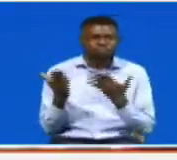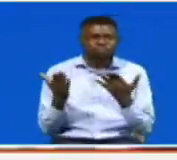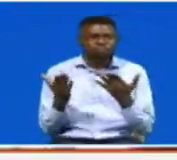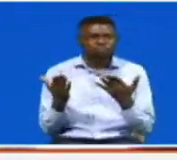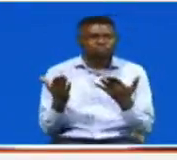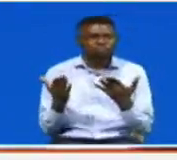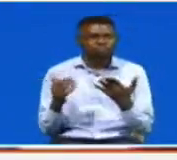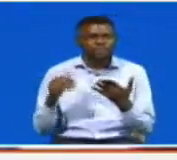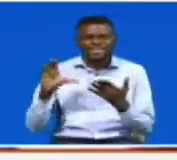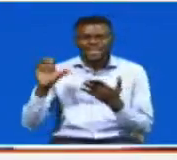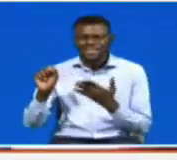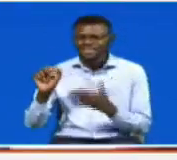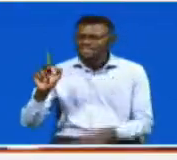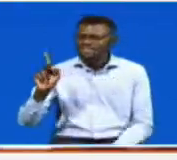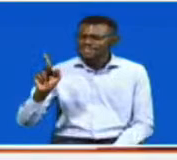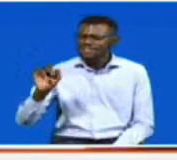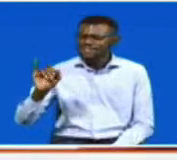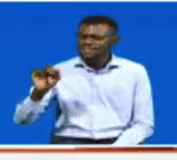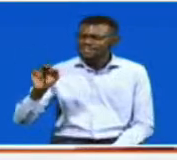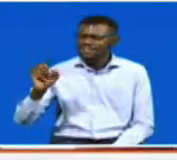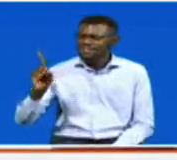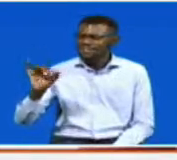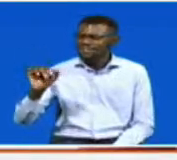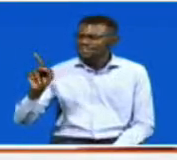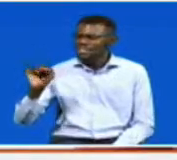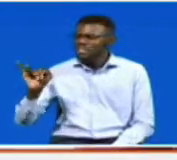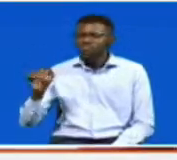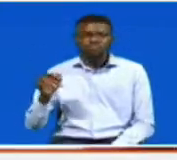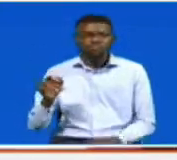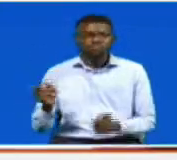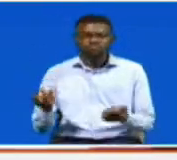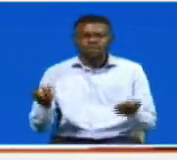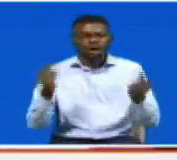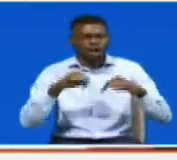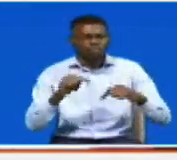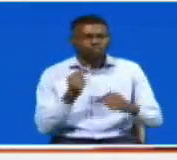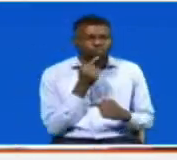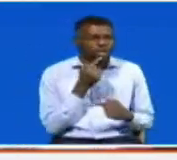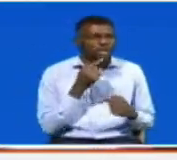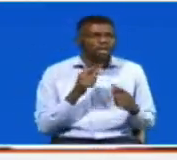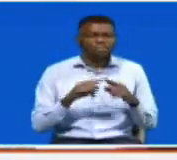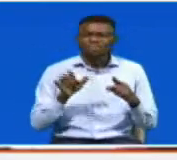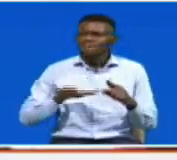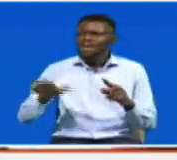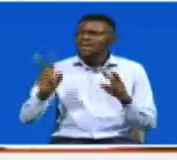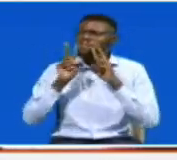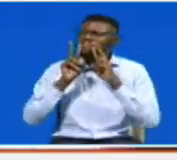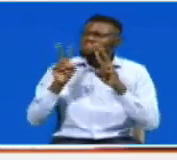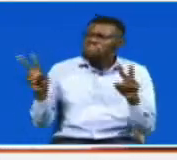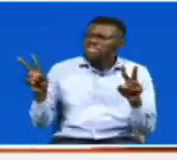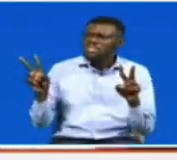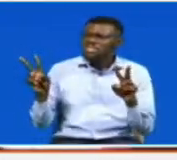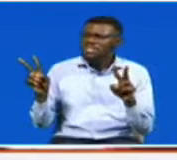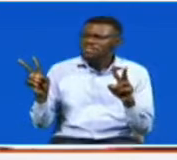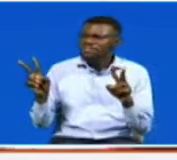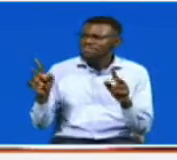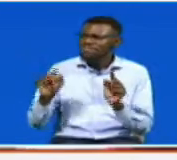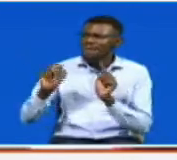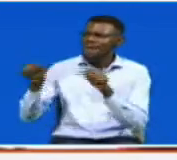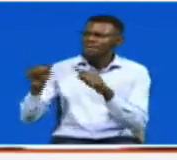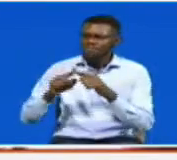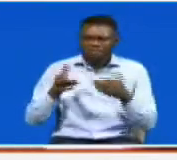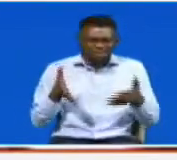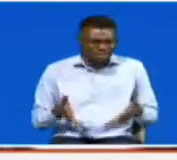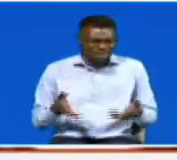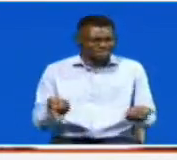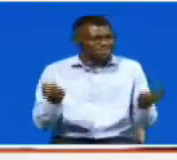amekuwa juzi hapa Turkana. Badala kukuja mahali inaadhirika, anaenda mahali kuna amani at least. Na hapa kuna maneno mabaya